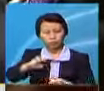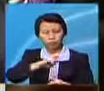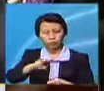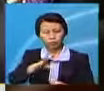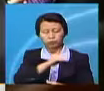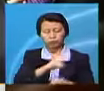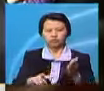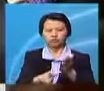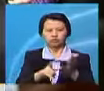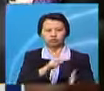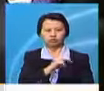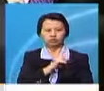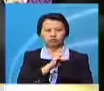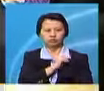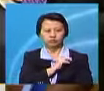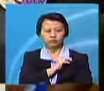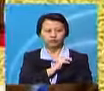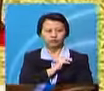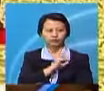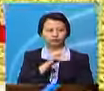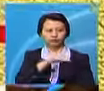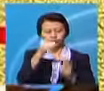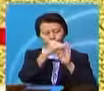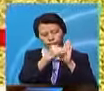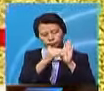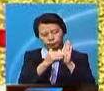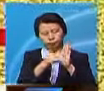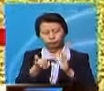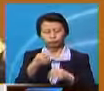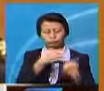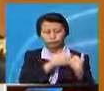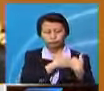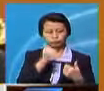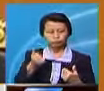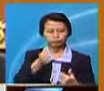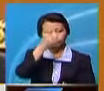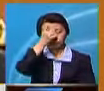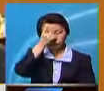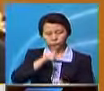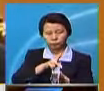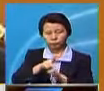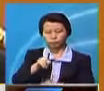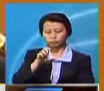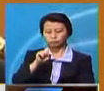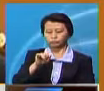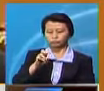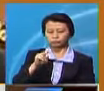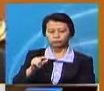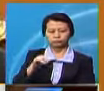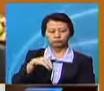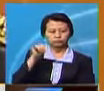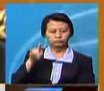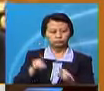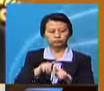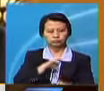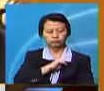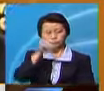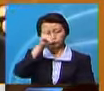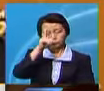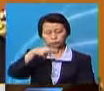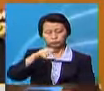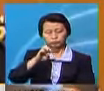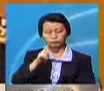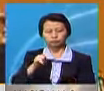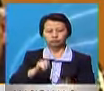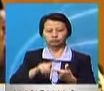jawatan timbalan Ketua Menteri. Senarai lain yang masing-masing memegang satu jawatan iaitu Dato' Profesor Dr. Sim Kui Hian sebagai Menteri Kerajaan Tempatan, Dato'